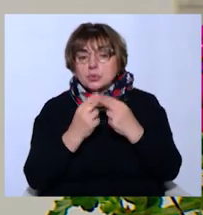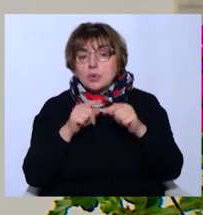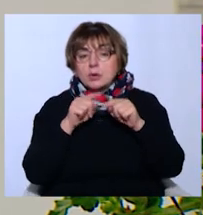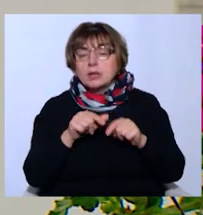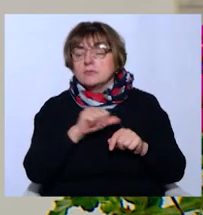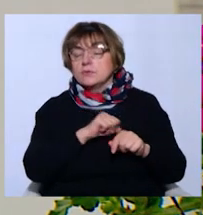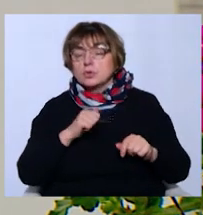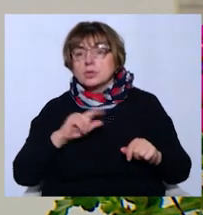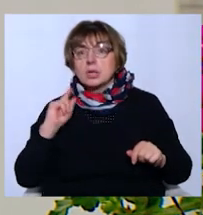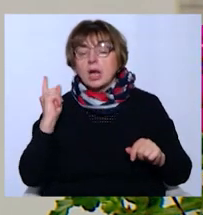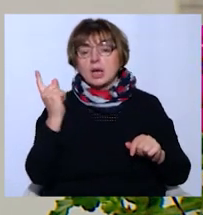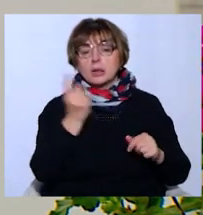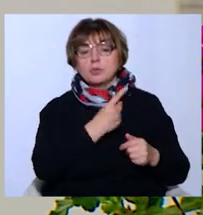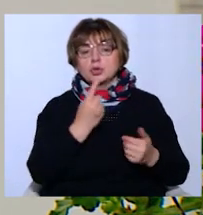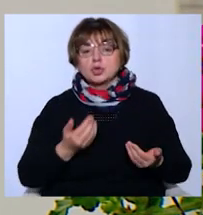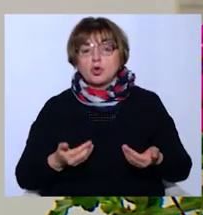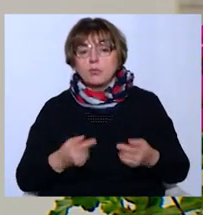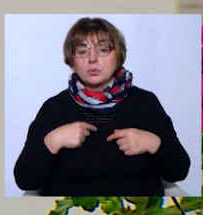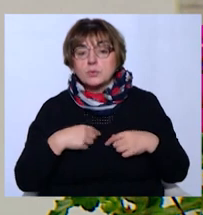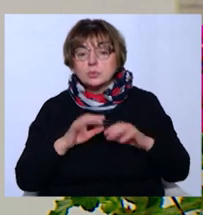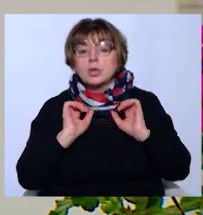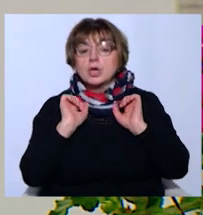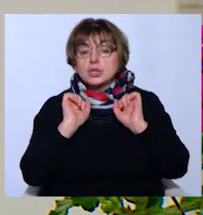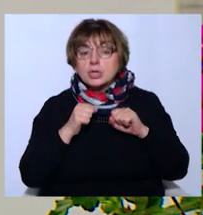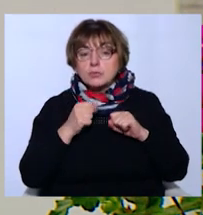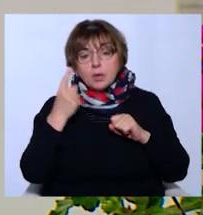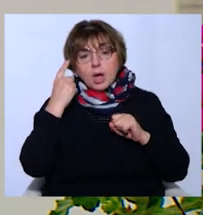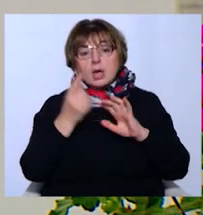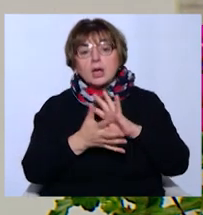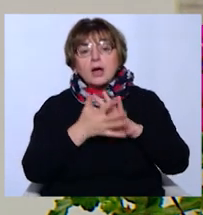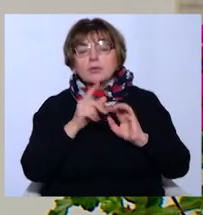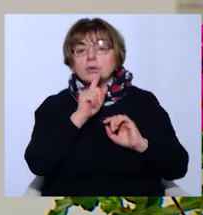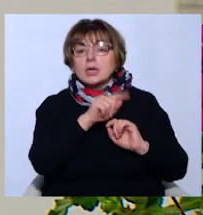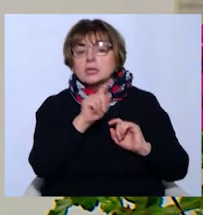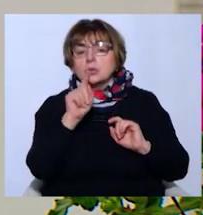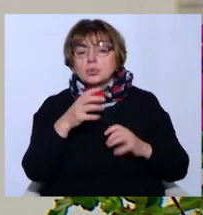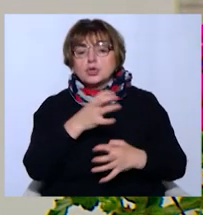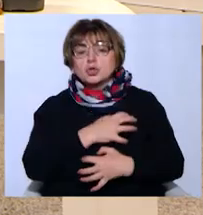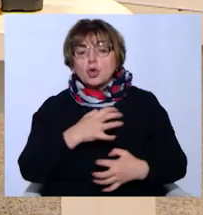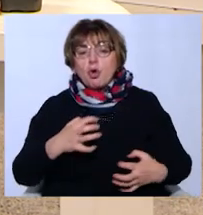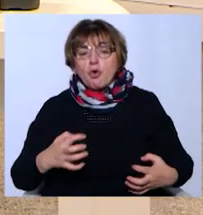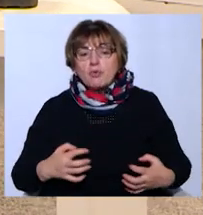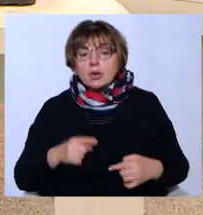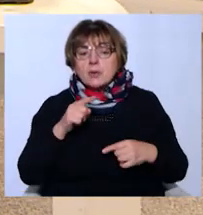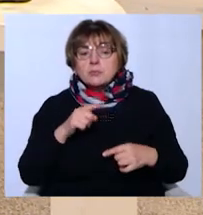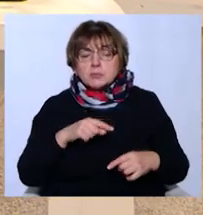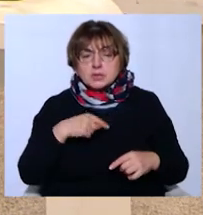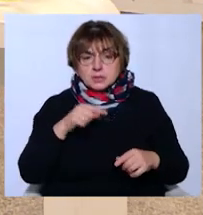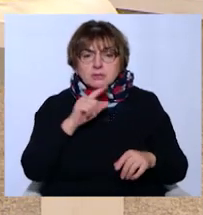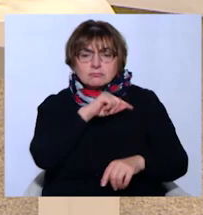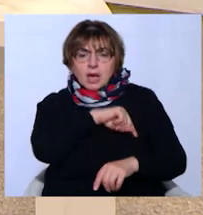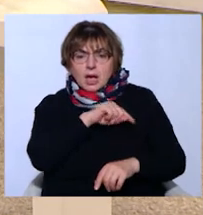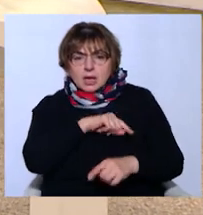გარემოს, სადაც ისინი ცხოვრობენ. ჩვენ უნდა შეგვეძლოს აღვწეროთ ესა თუ ის ცხოველი მისი ნიშნების მიხედვით